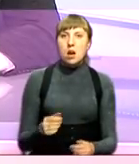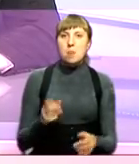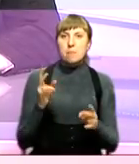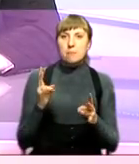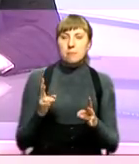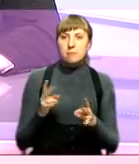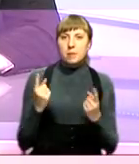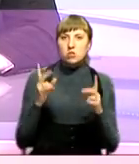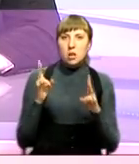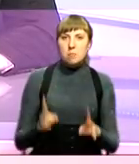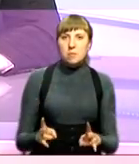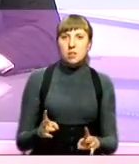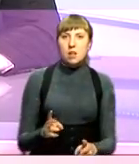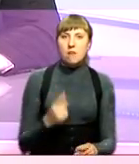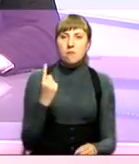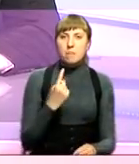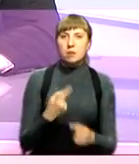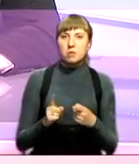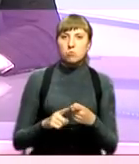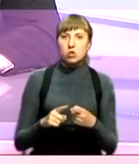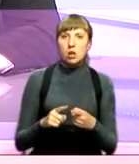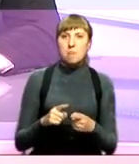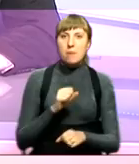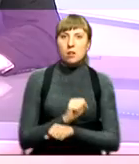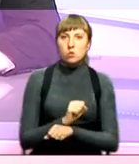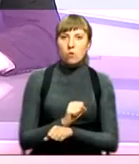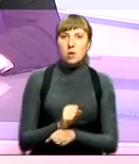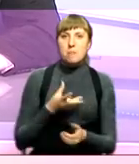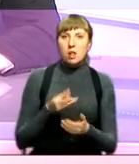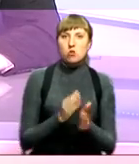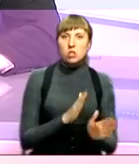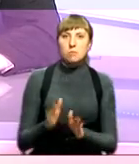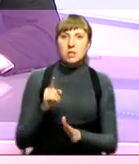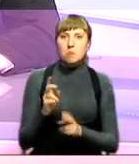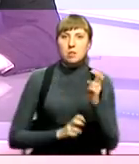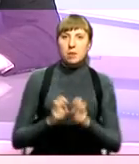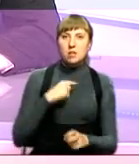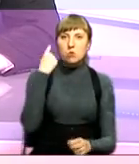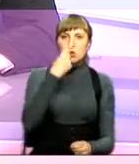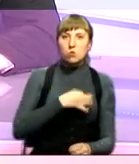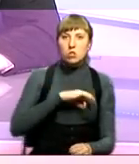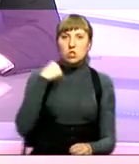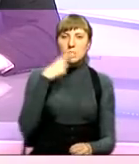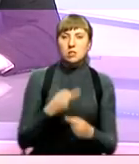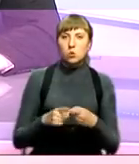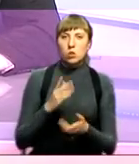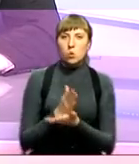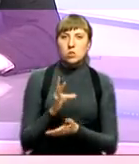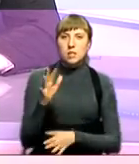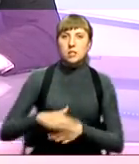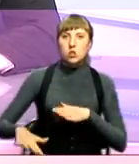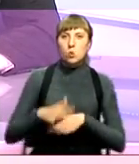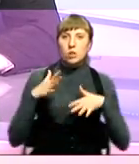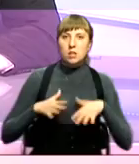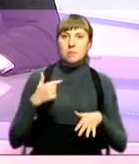парализована платежная система и те предприятия, юридические лица, которые находятся на территории Крыма, и наши